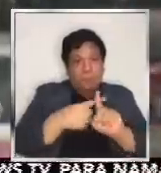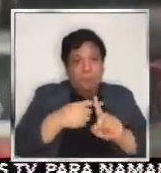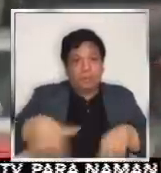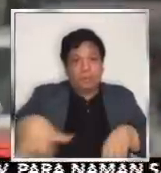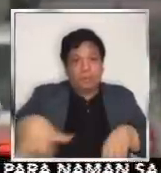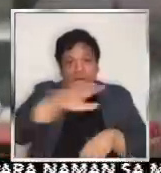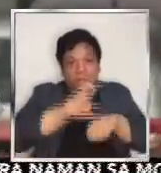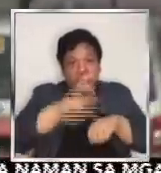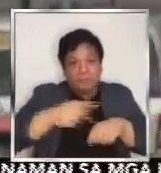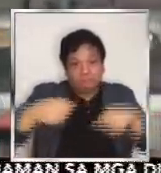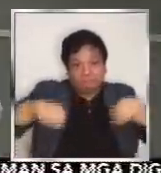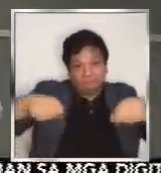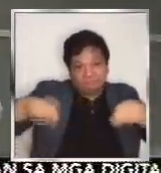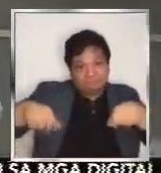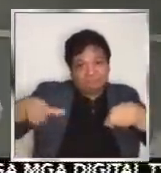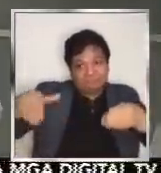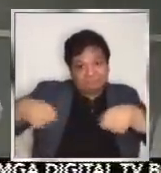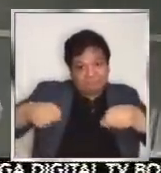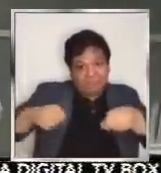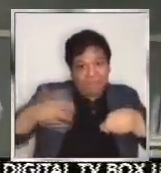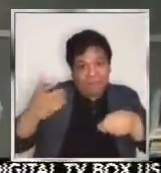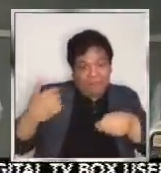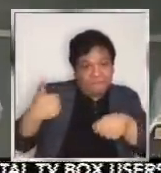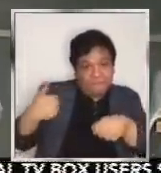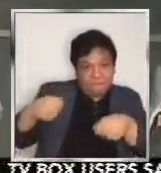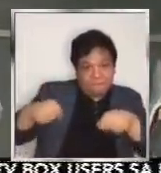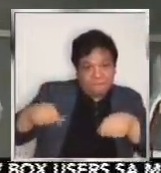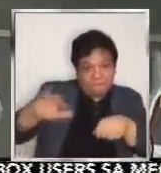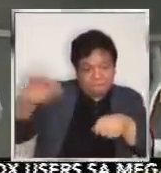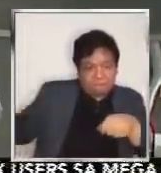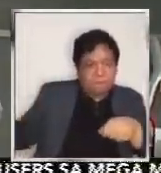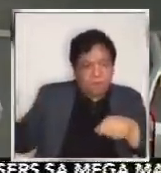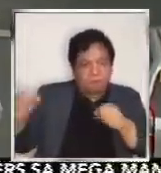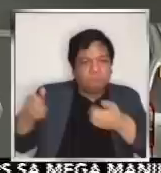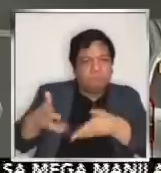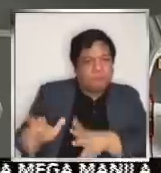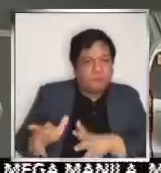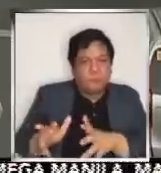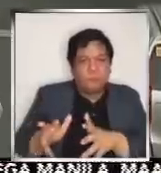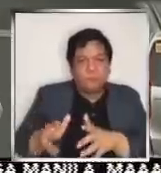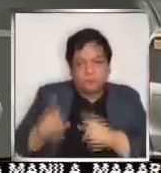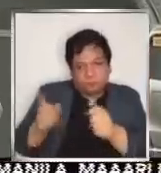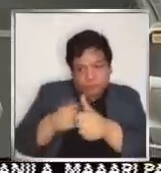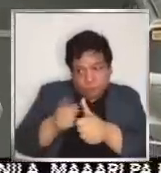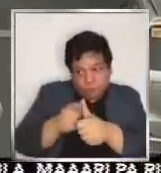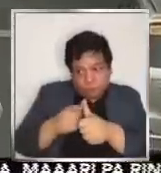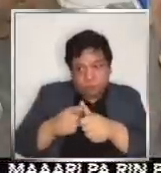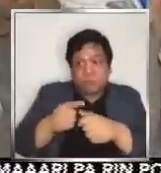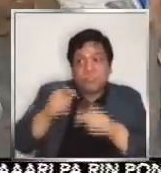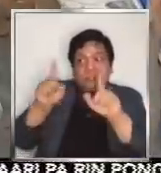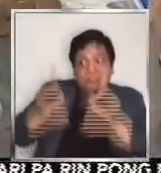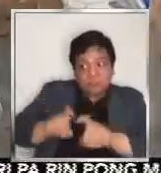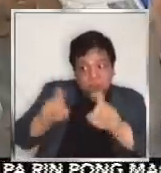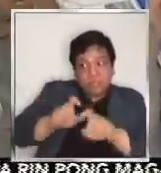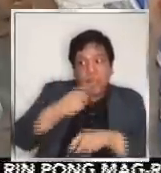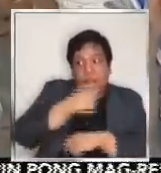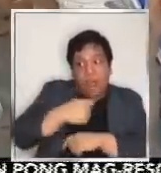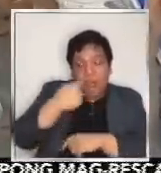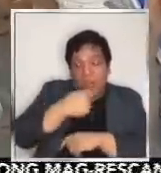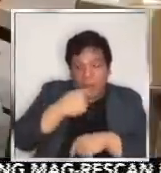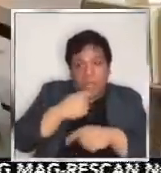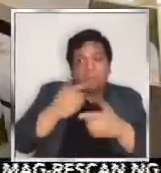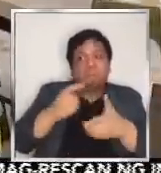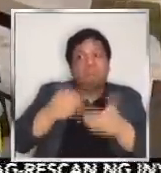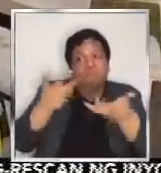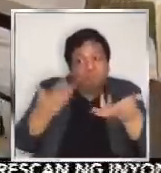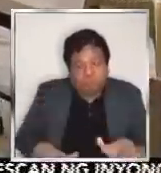daw sumailalim sa test. Hindi pa raw papayagan bumiyahe hanggat hindi sumailalim sa PCR o rapid test. Sang-ayon naman dito ang